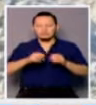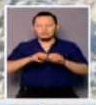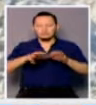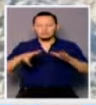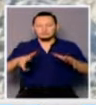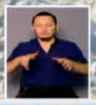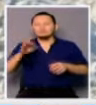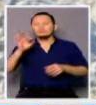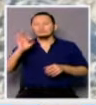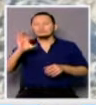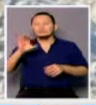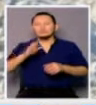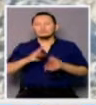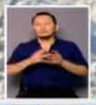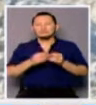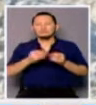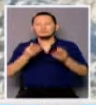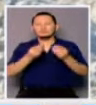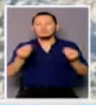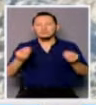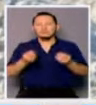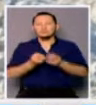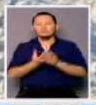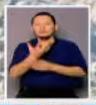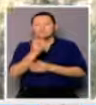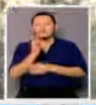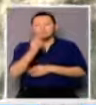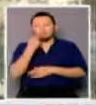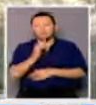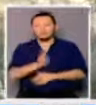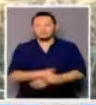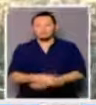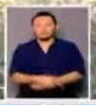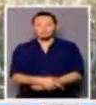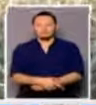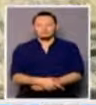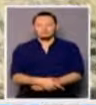көктемде әрі қарай тамырланып кетуіне жақсы септігі тигізеді дейді.